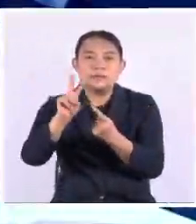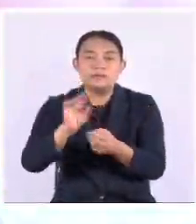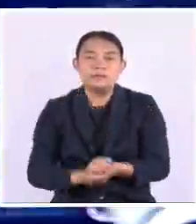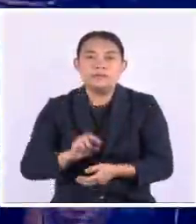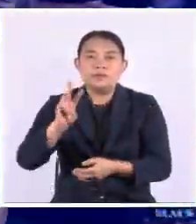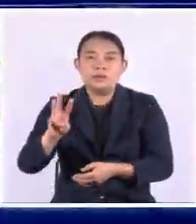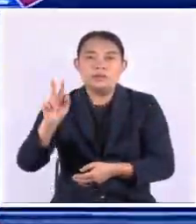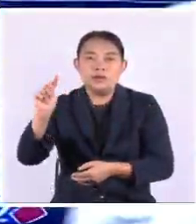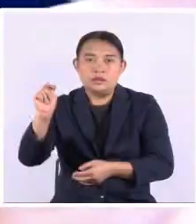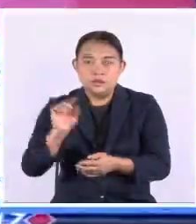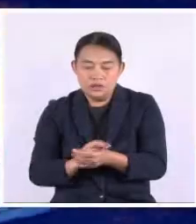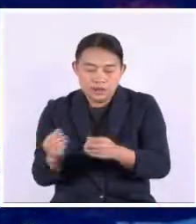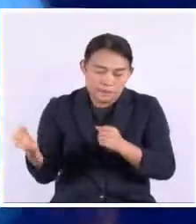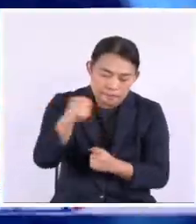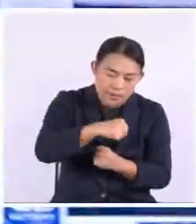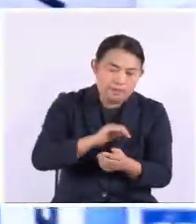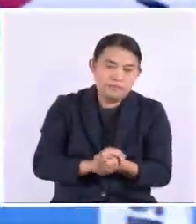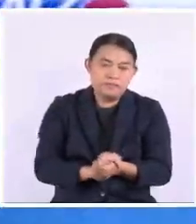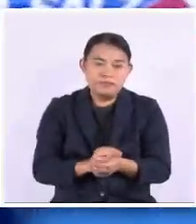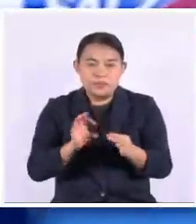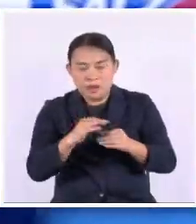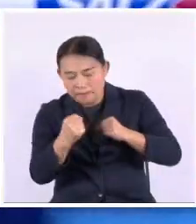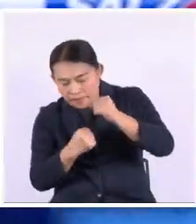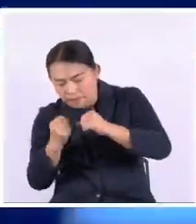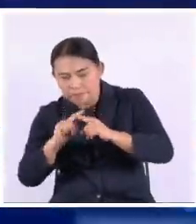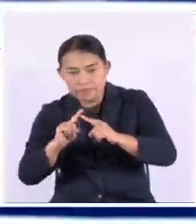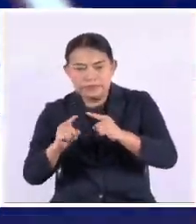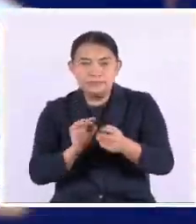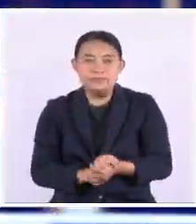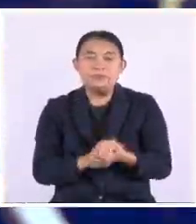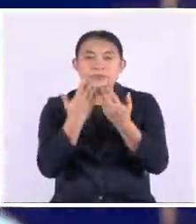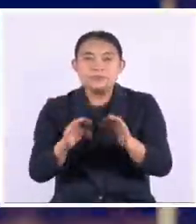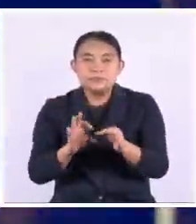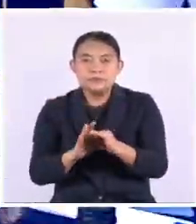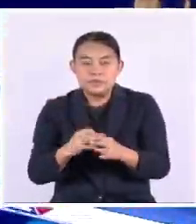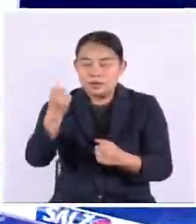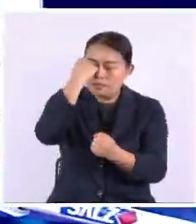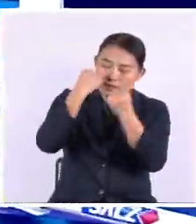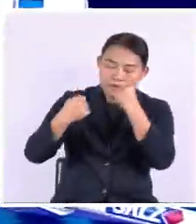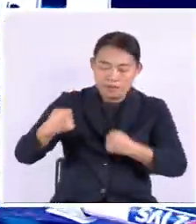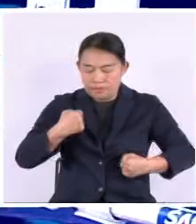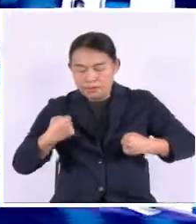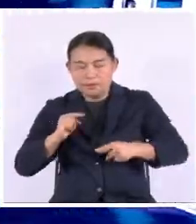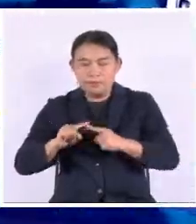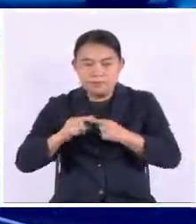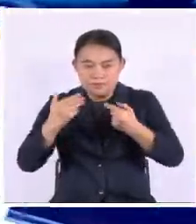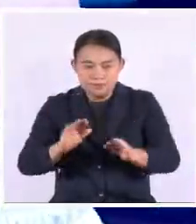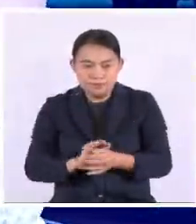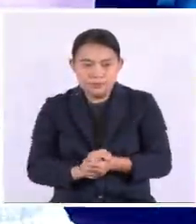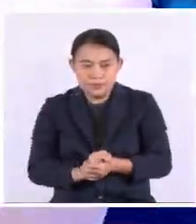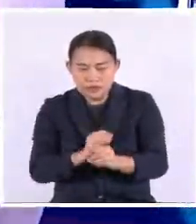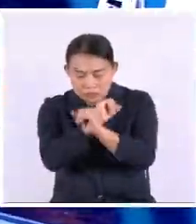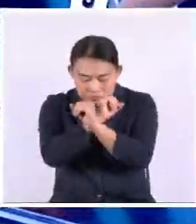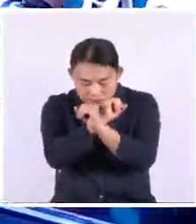ลุกไล่อย่างหนักเลยครับออกหมัดใส่สนิทเป็นชุดทั้งหน้าทั้งลำตัวครับสลิปที่ต้องได้แต่ประคอง